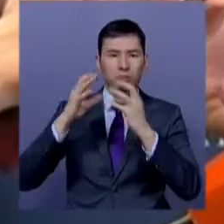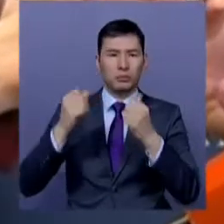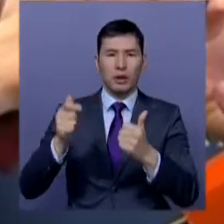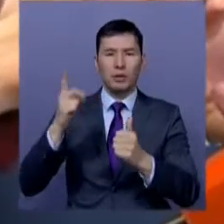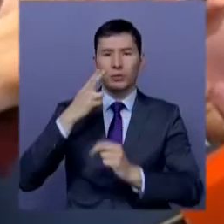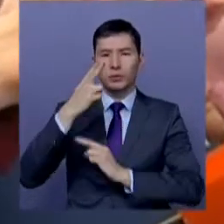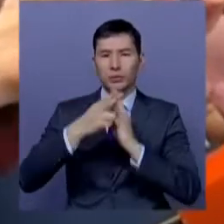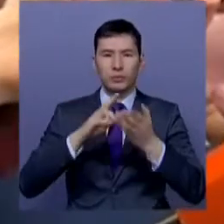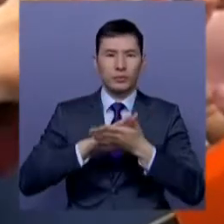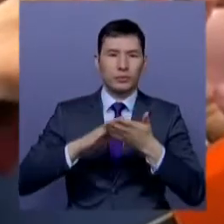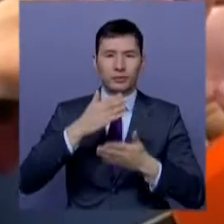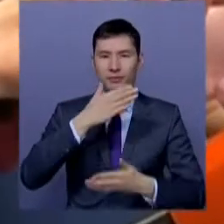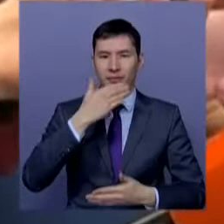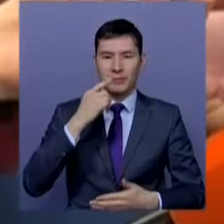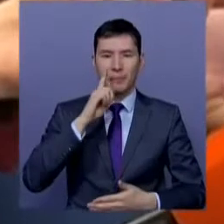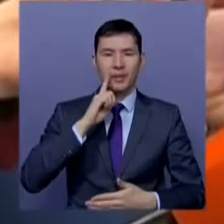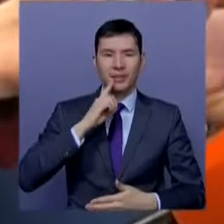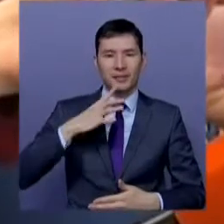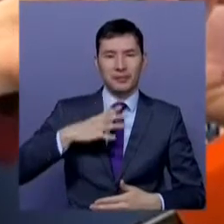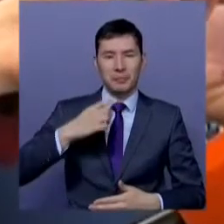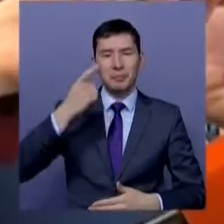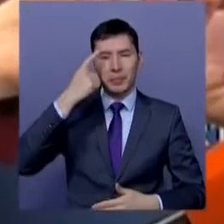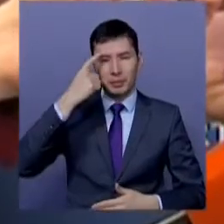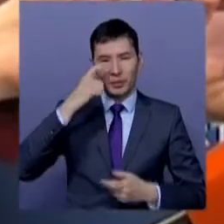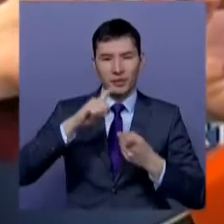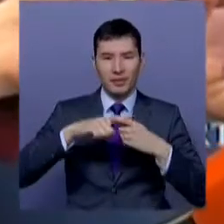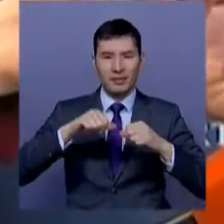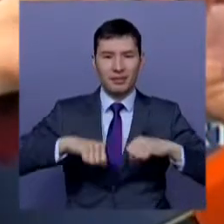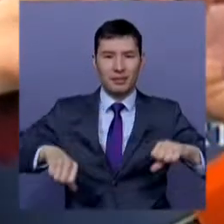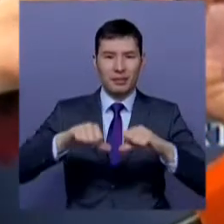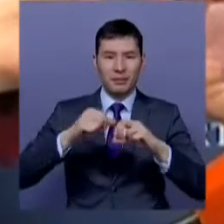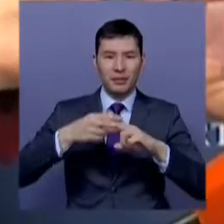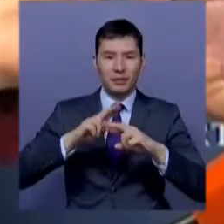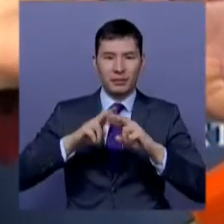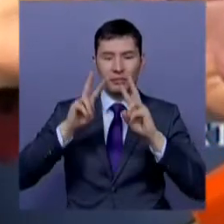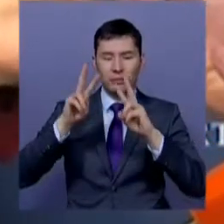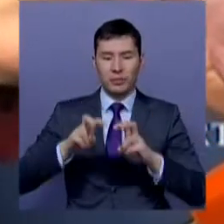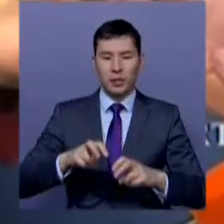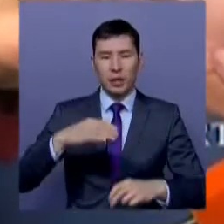жоқ. Біздің ақпаратқа сәйкес, ол жерде екі әйел және екі немересі бар, 8-12 жаста.